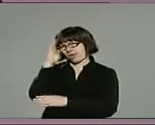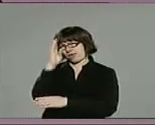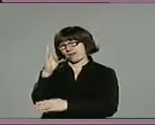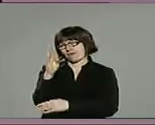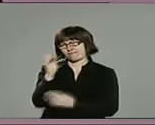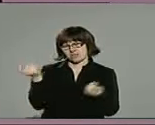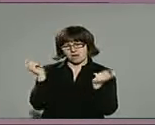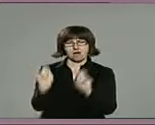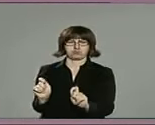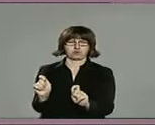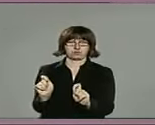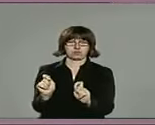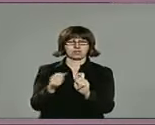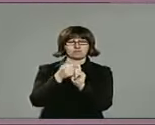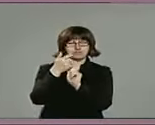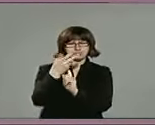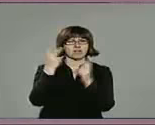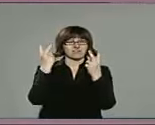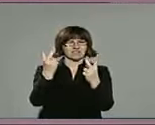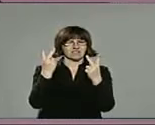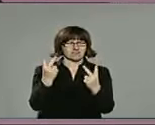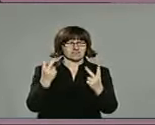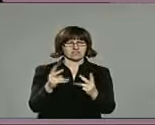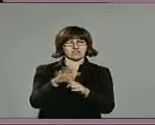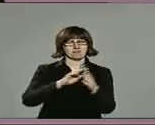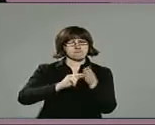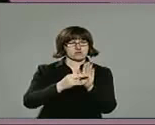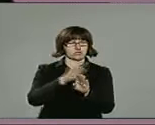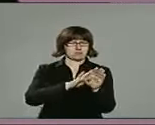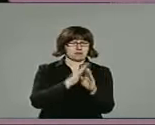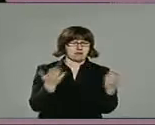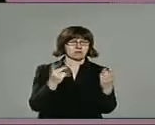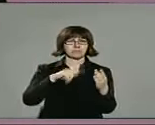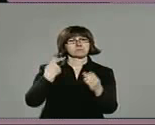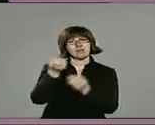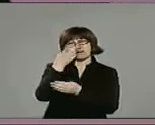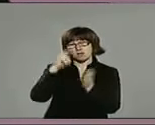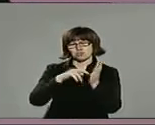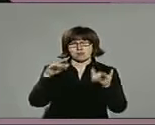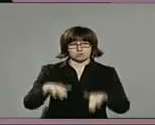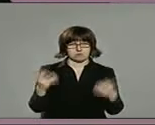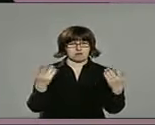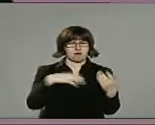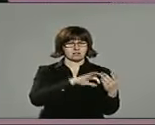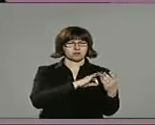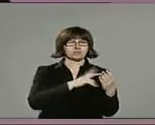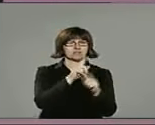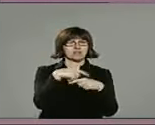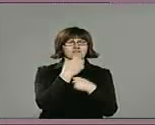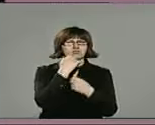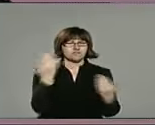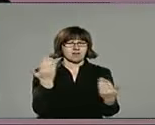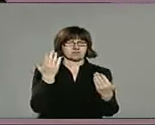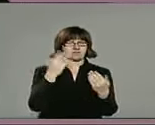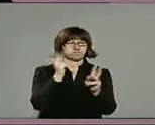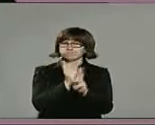ab in allen wichtigen politischen Bereichen. Wir haben geklärt, Genossinnen und Genossen, worauf wir